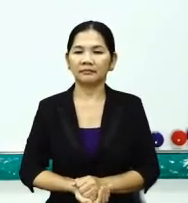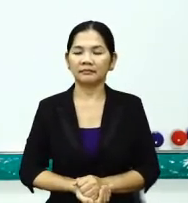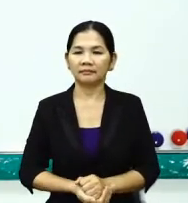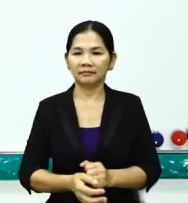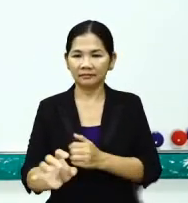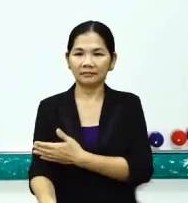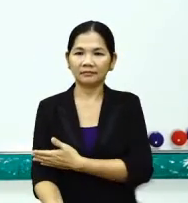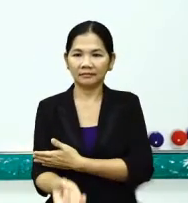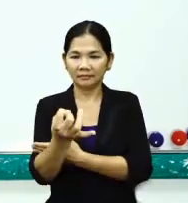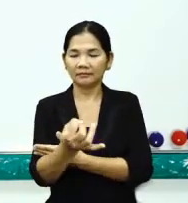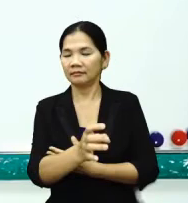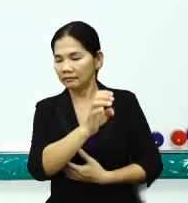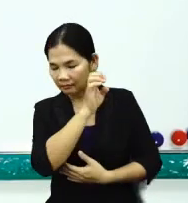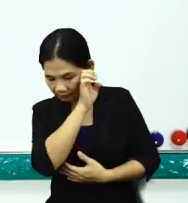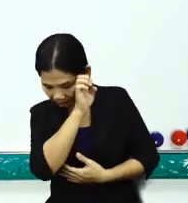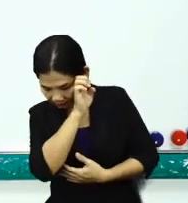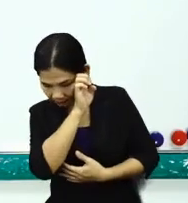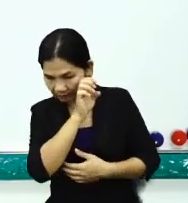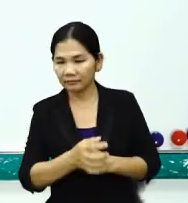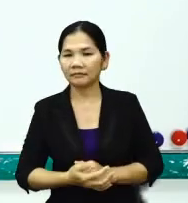cào phí nực trìa